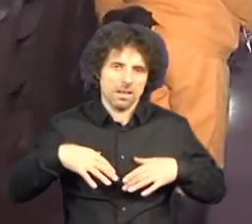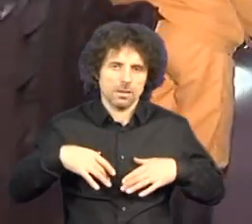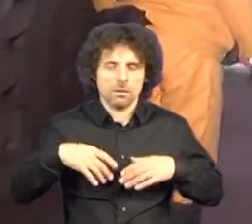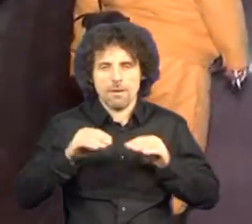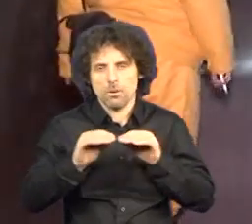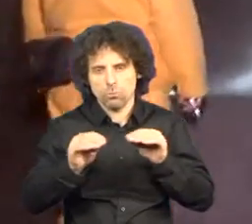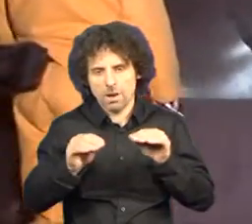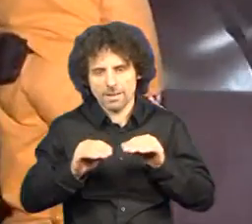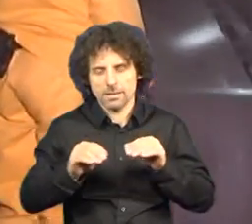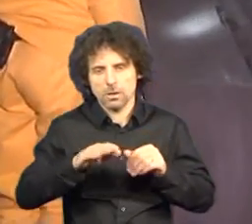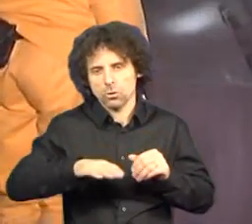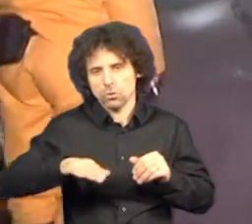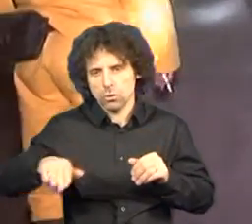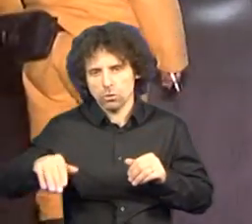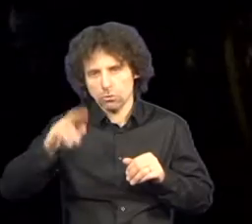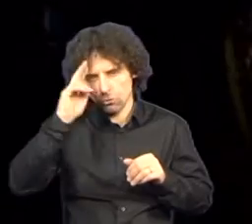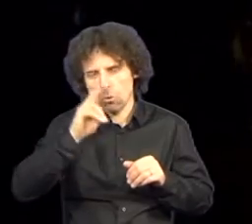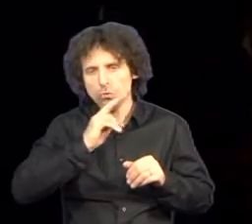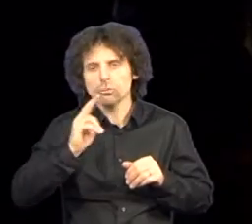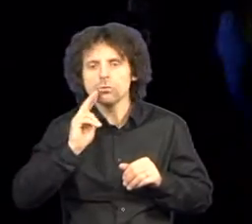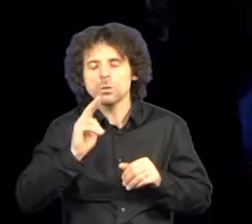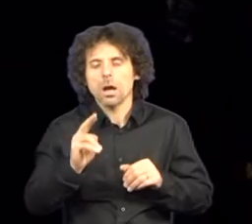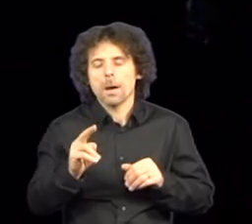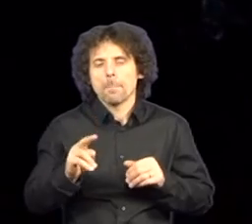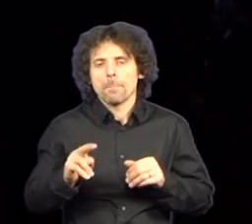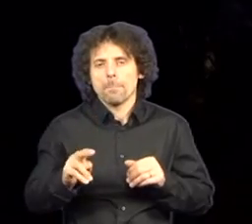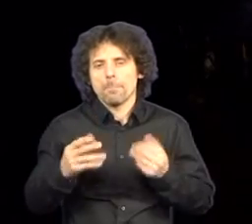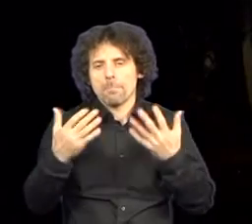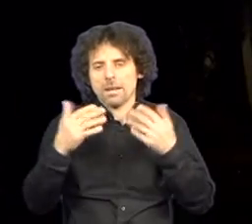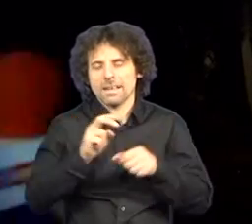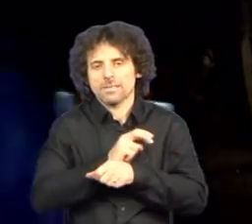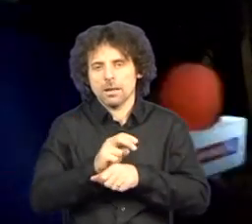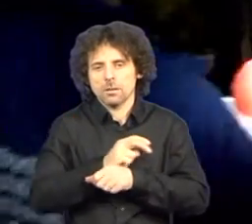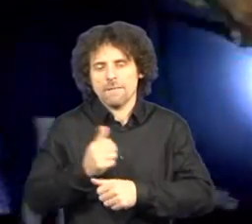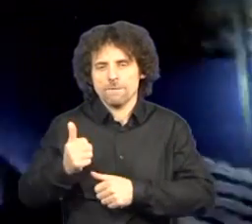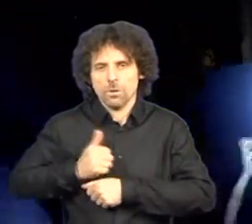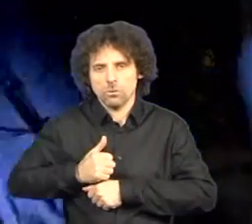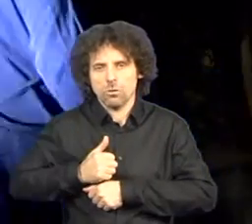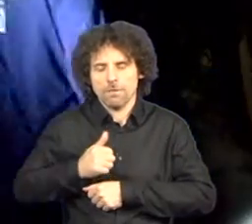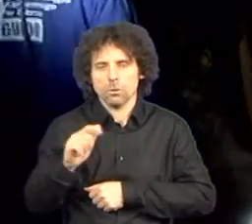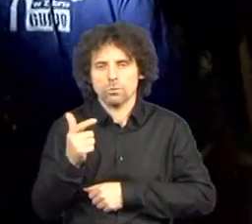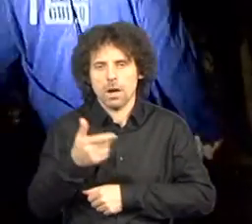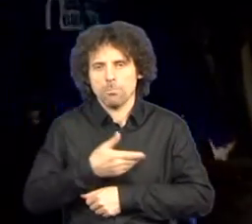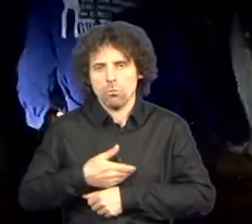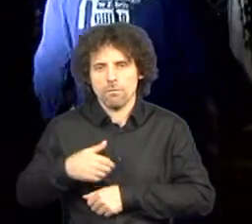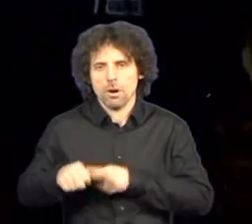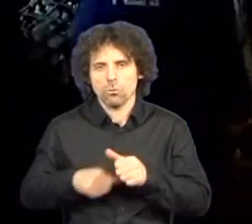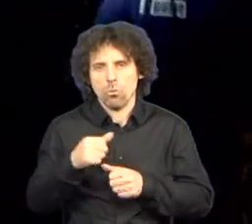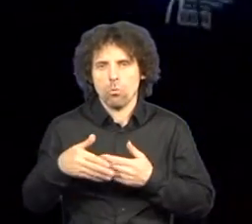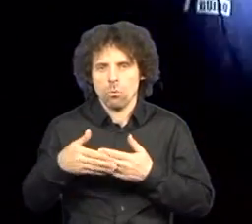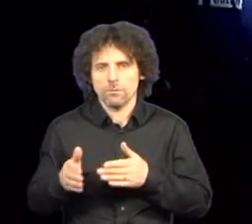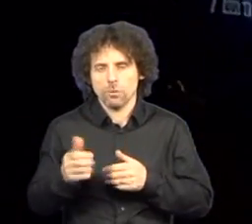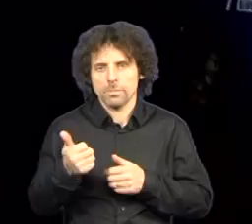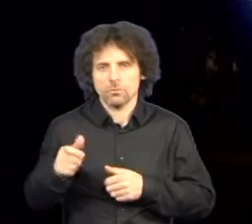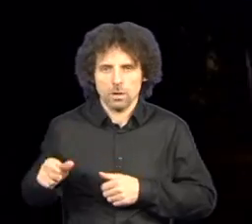-edukacyjna dla dzieci i rodzin z dziećmi i Park Techniki Wojskowej. W drugiej połowie roku chcemy uruchomić pierwszą część